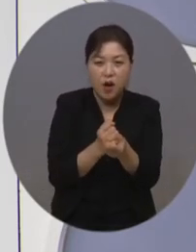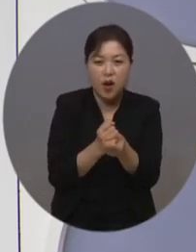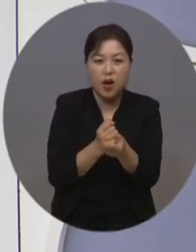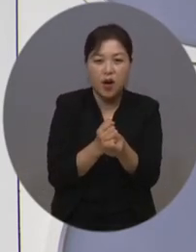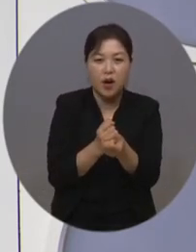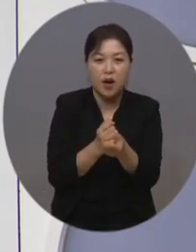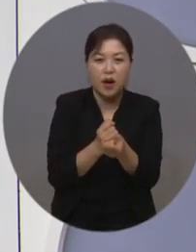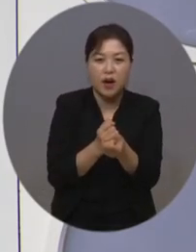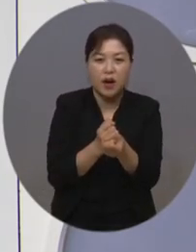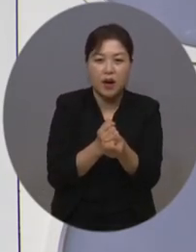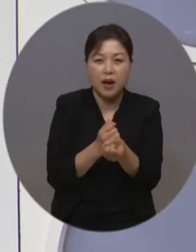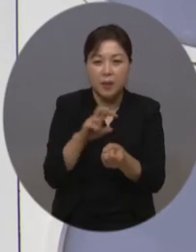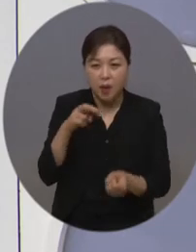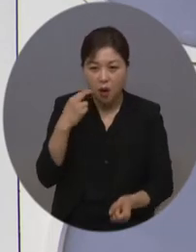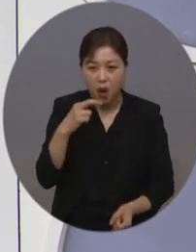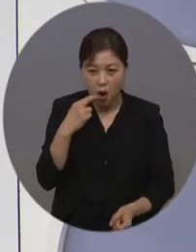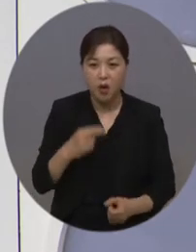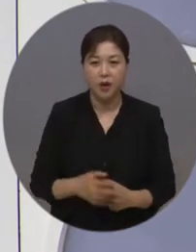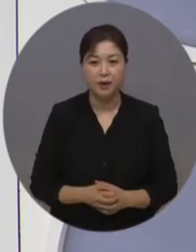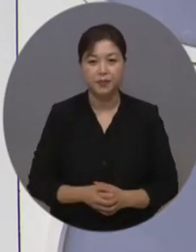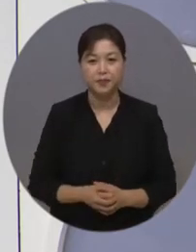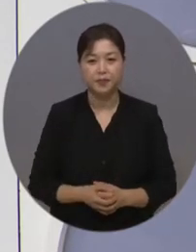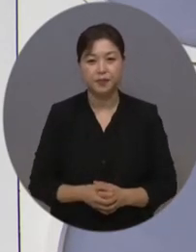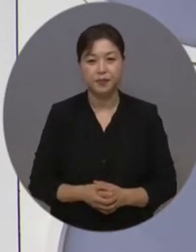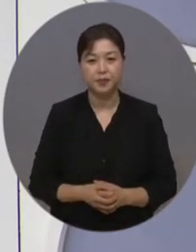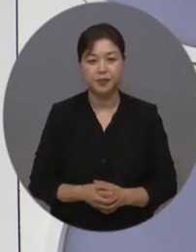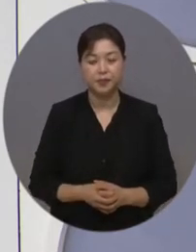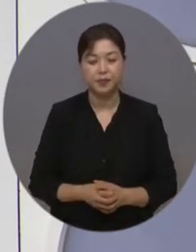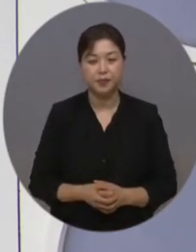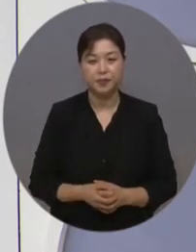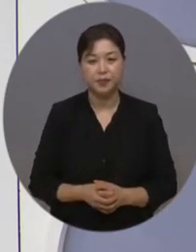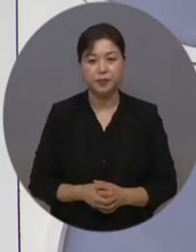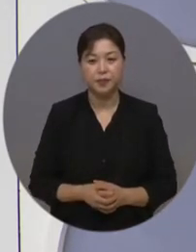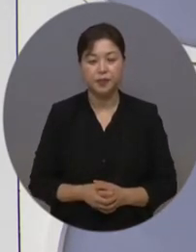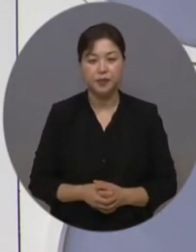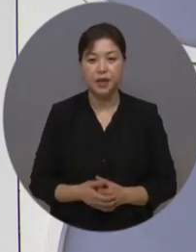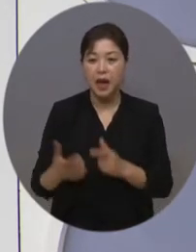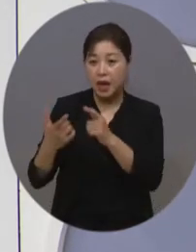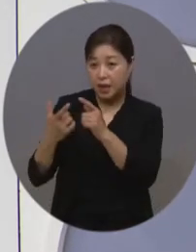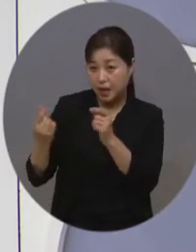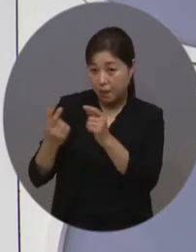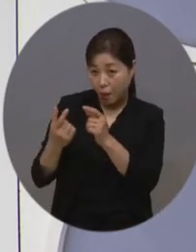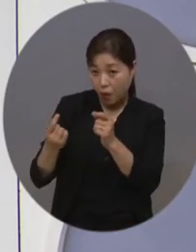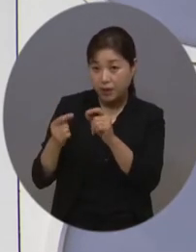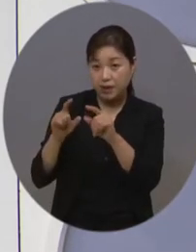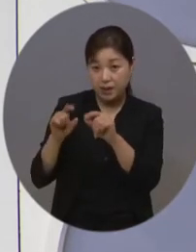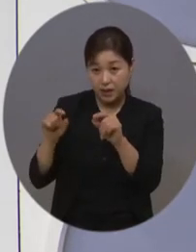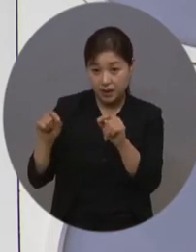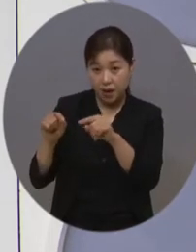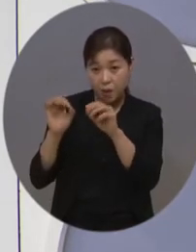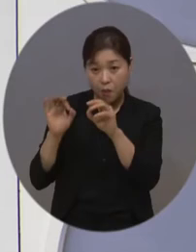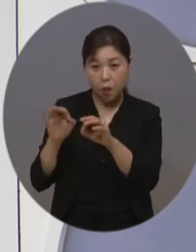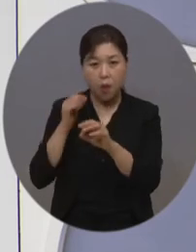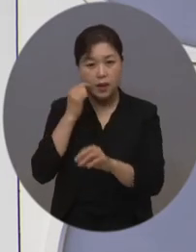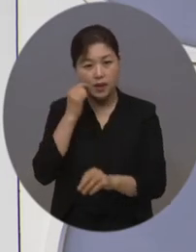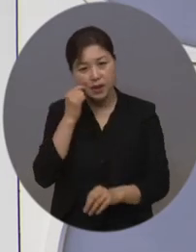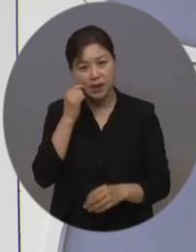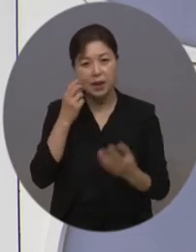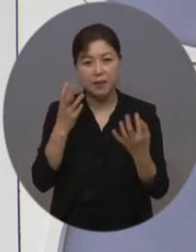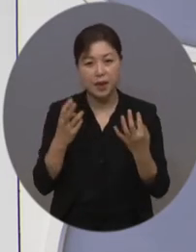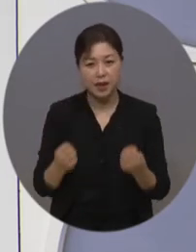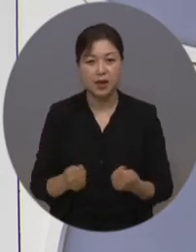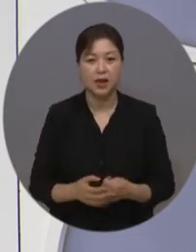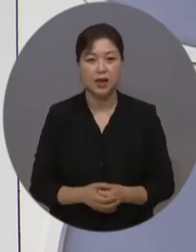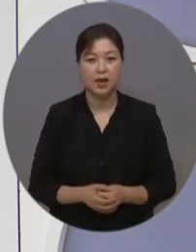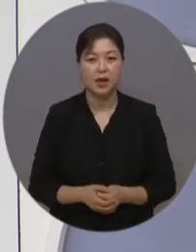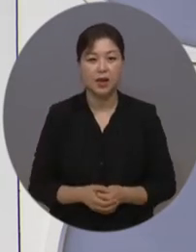이렇게 이제 이야기를 하고 있습니다. 최근에 이제 일본 식사도 제법 인기가 있습니다. 예. 그게 왜 인기가 있냐